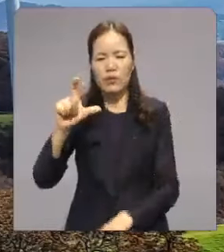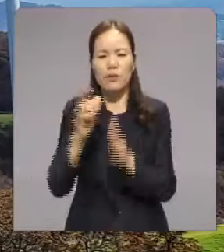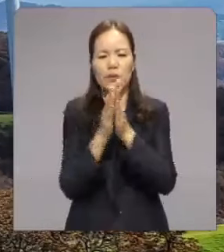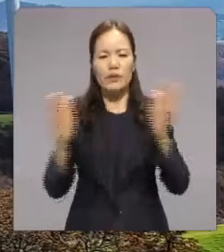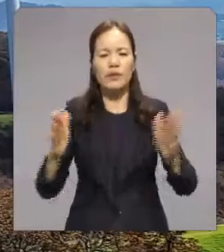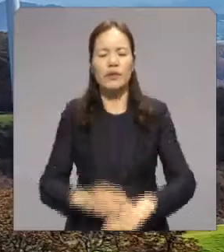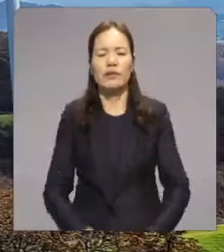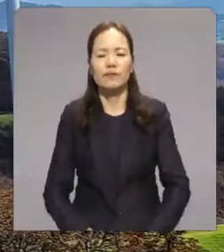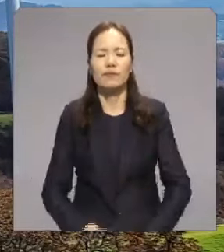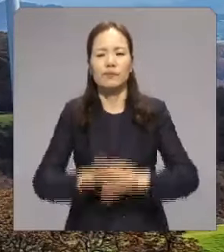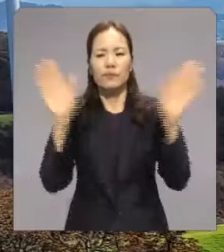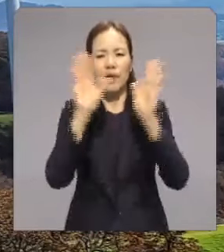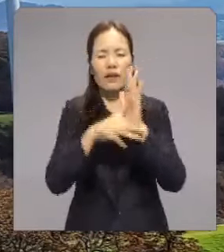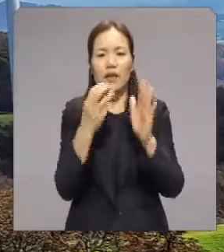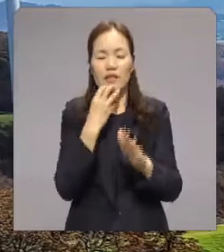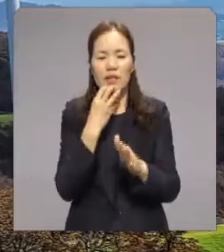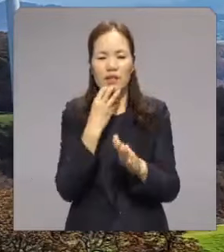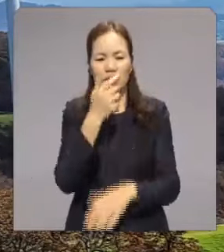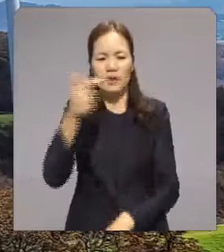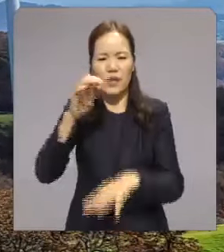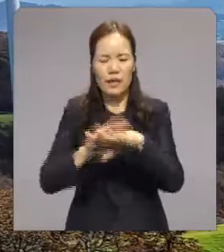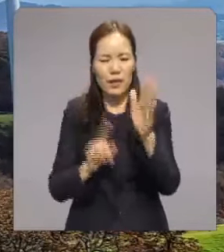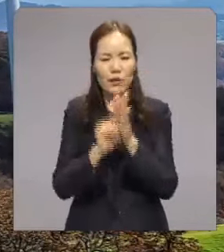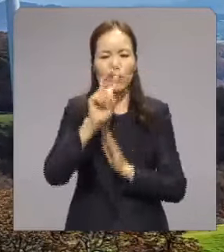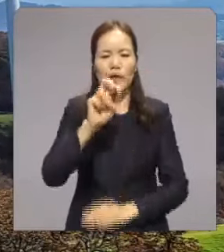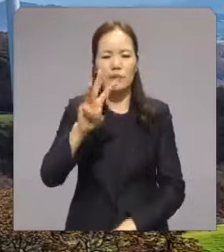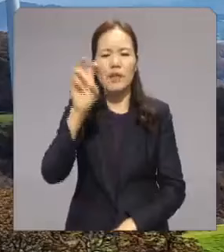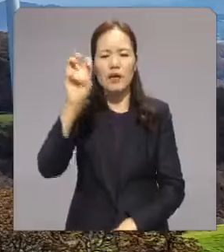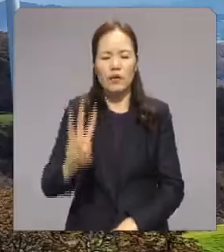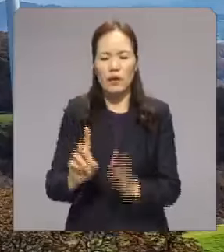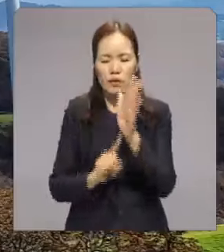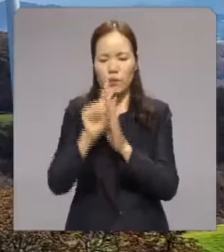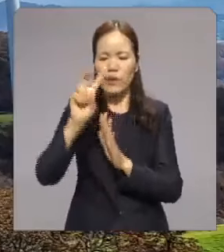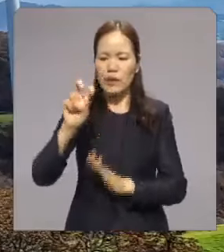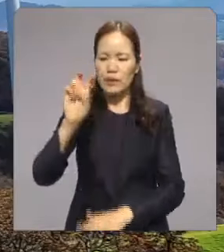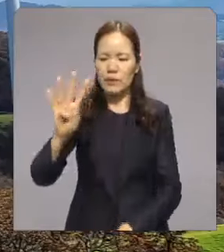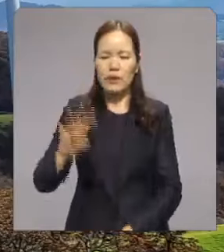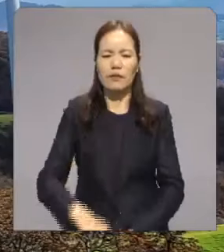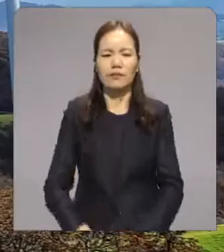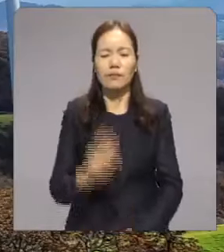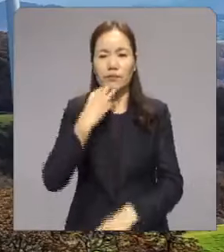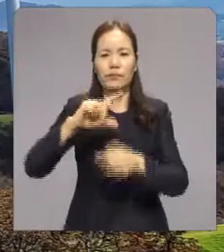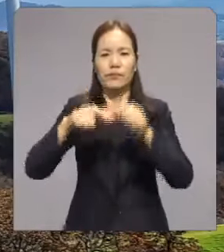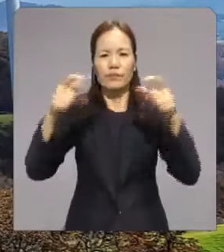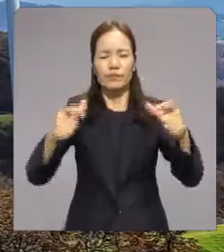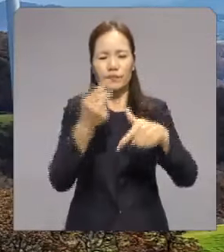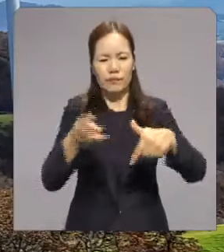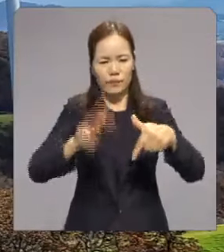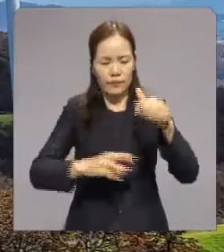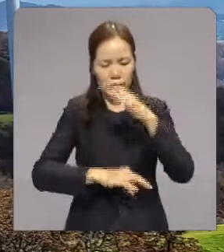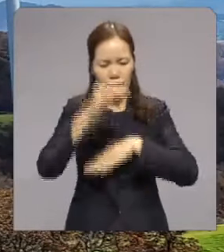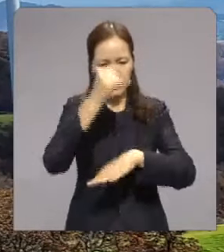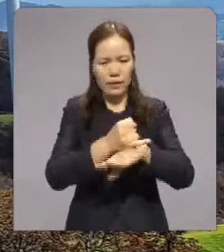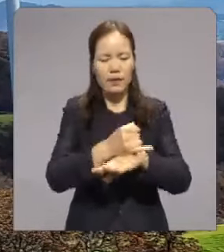출발하겠고요 한낮에는 서울과 대전이 23도 광주는 24도로 오르겠습니다 수도권 지역은 인천이